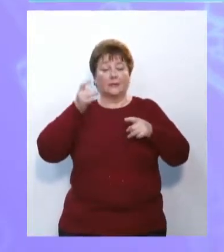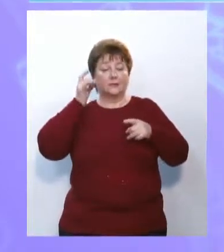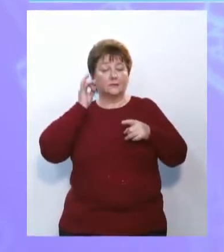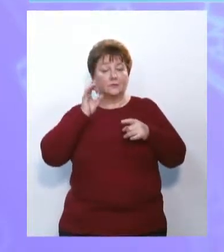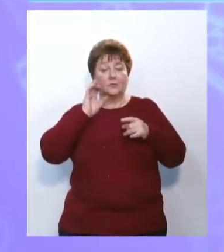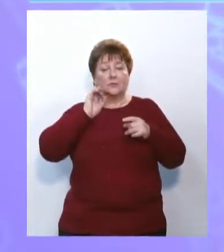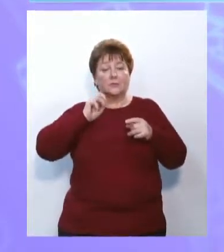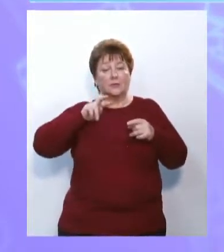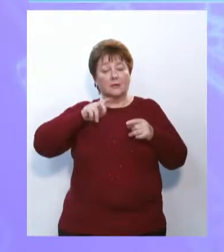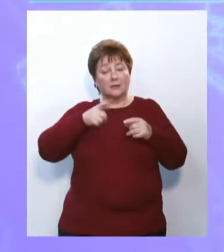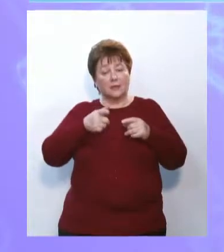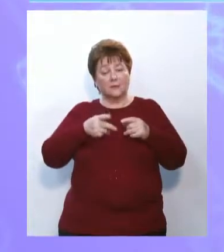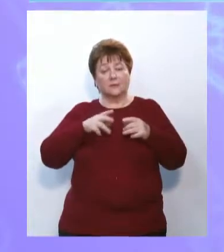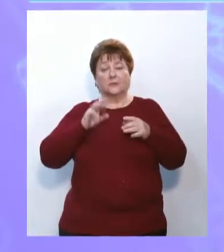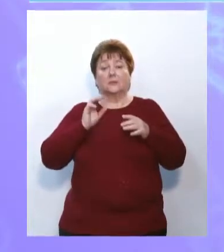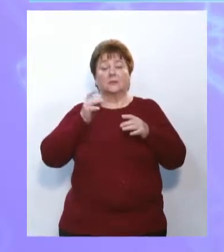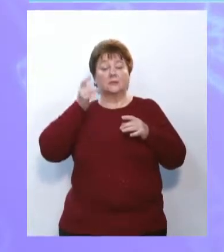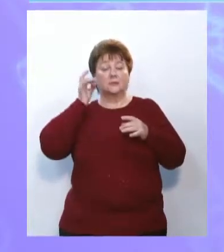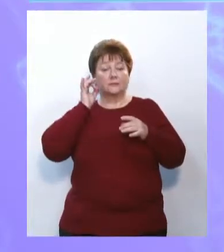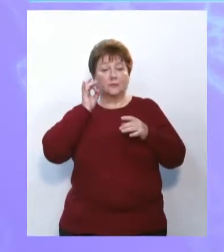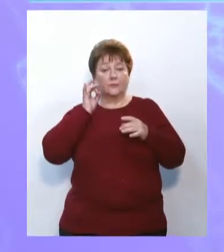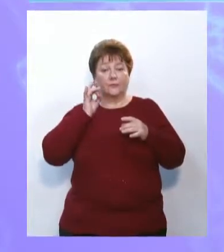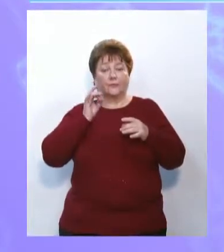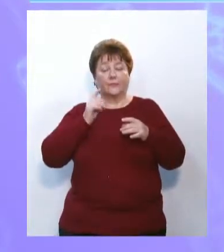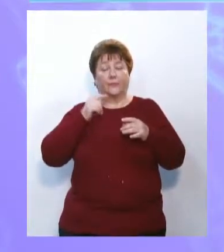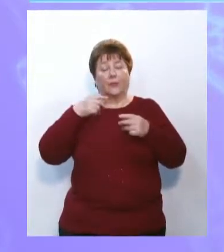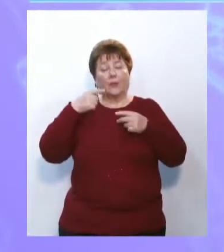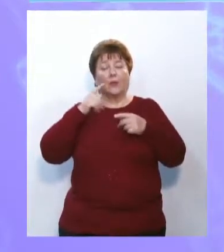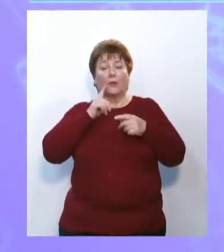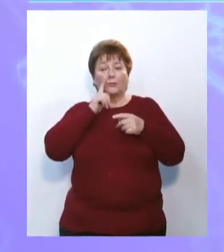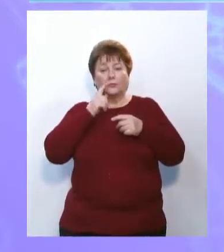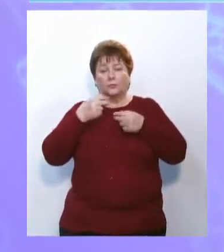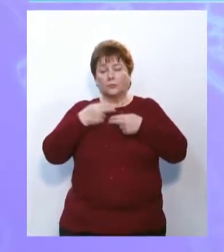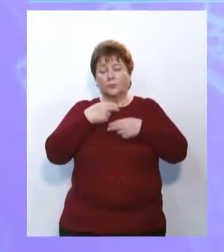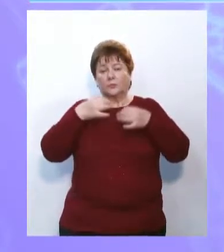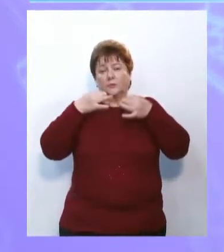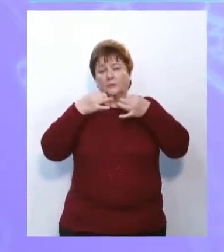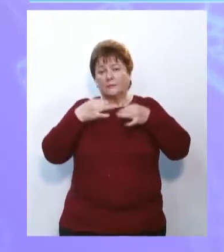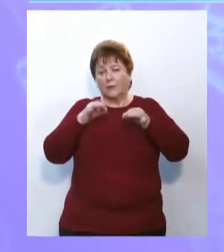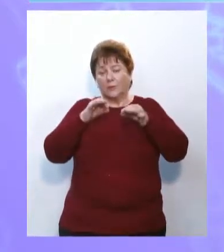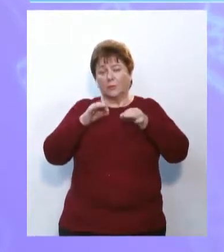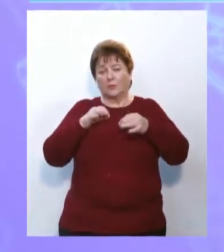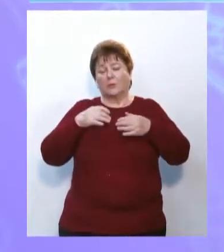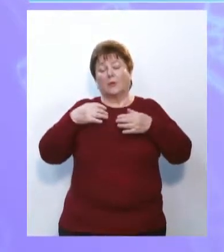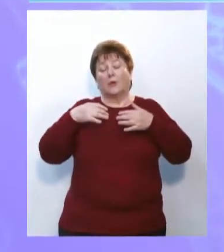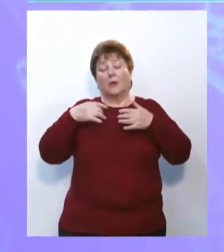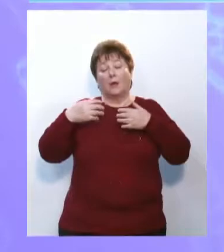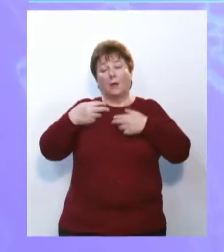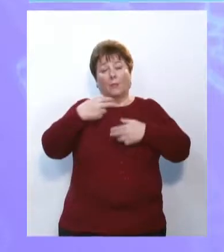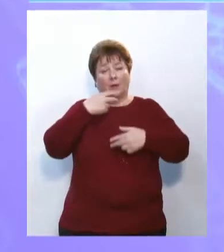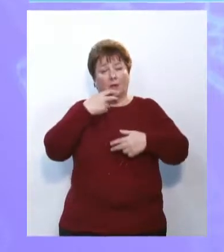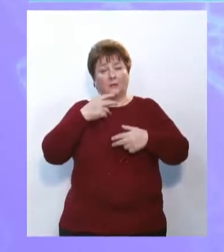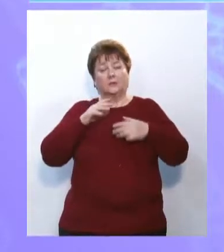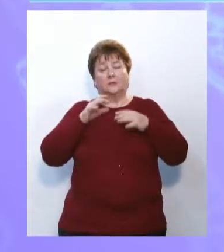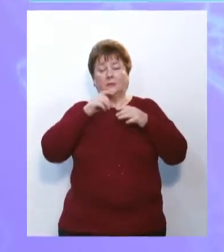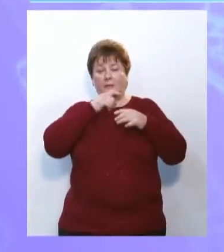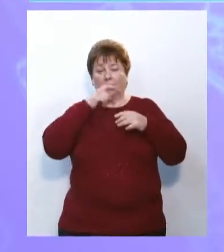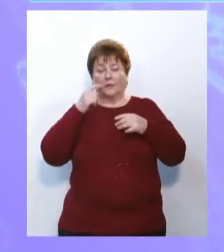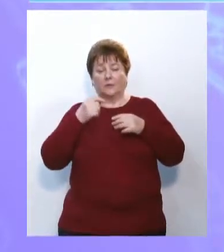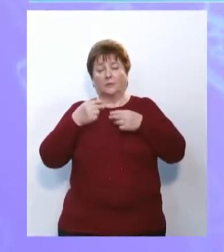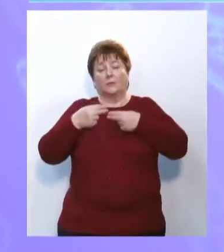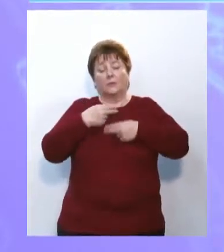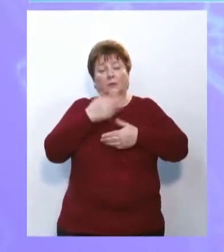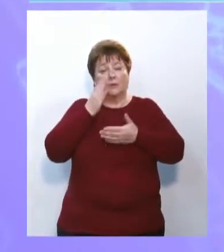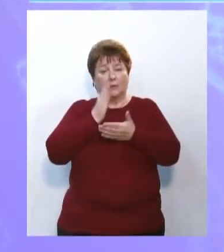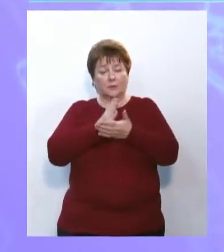согласный звук. Зубы мешают воздуху свободно проходить во рту. И возникает